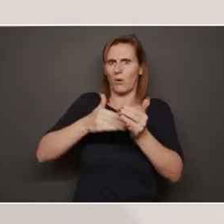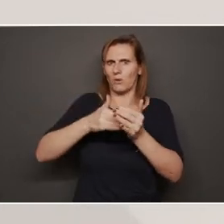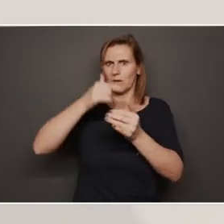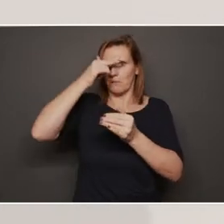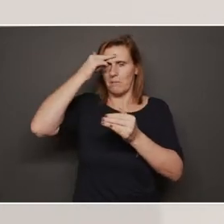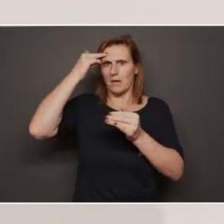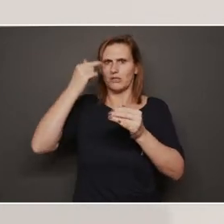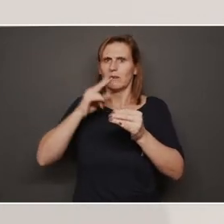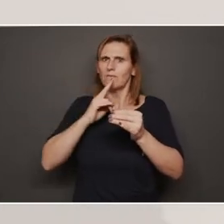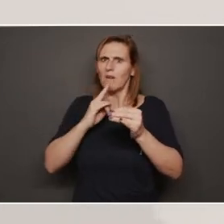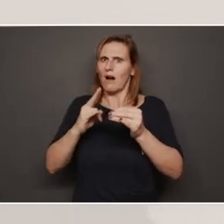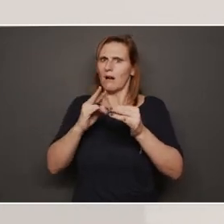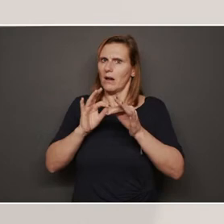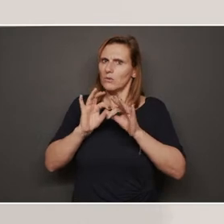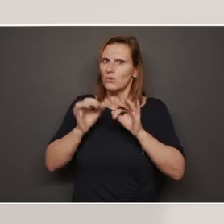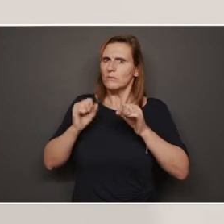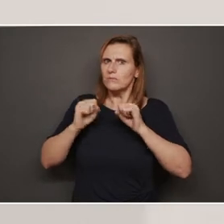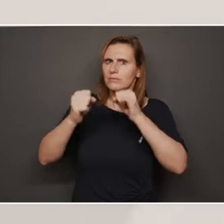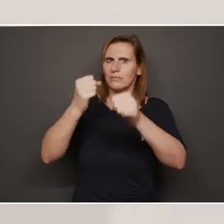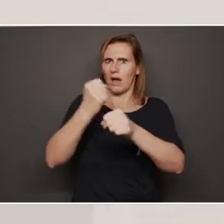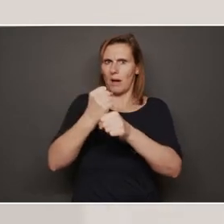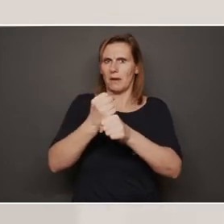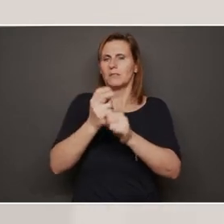um wirkungsvoll zu werden.